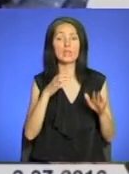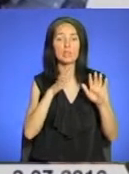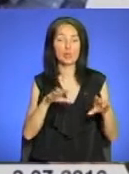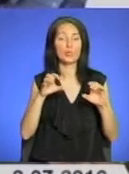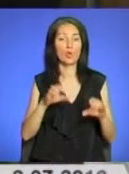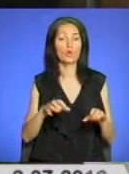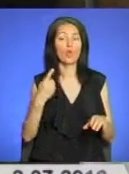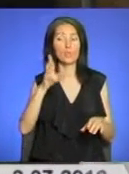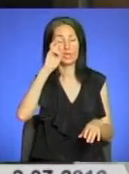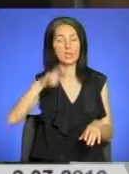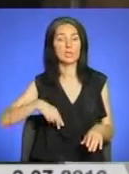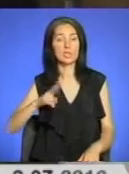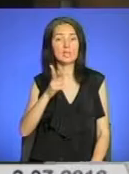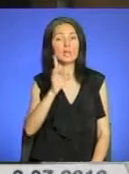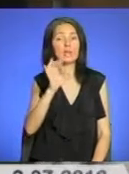Іван Крисак.